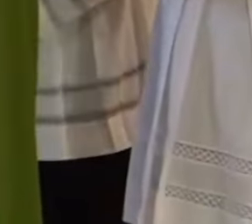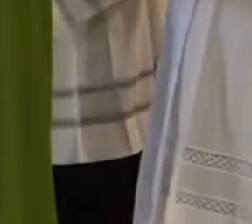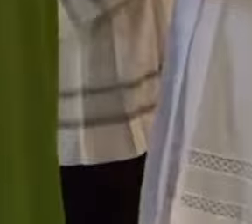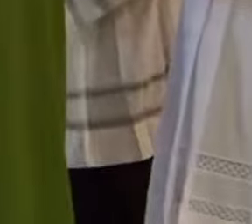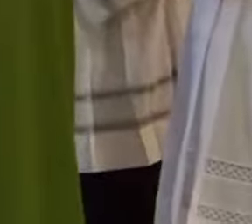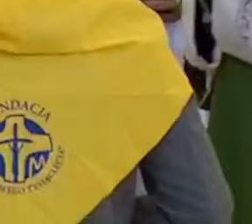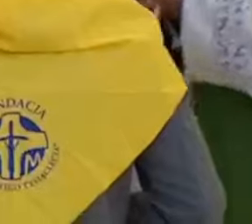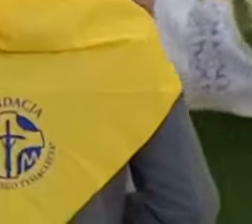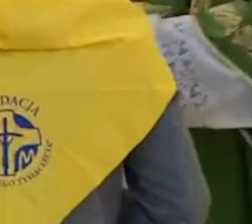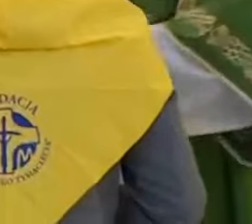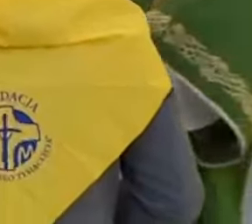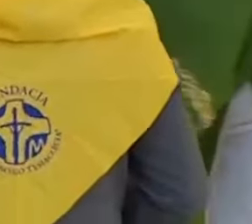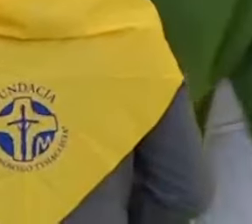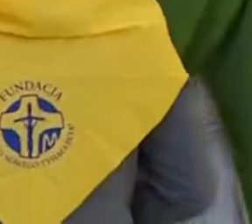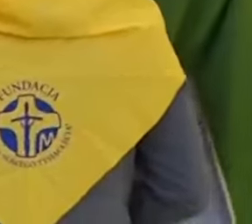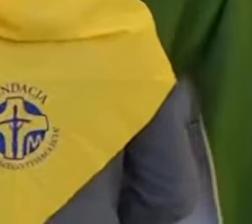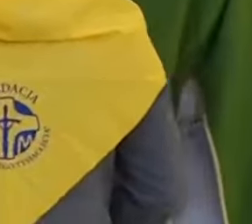UM